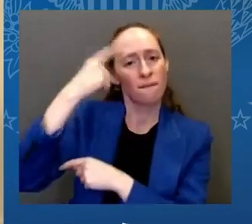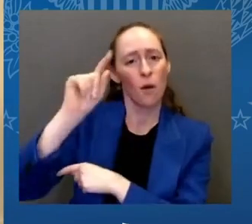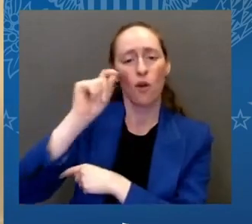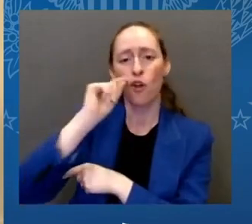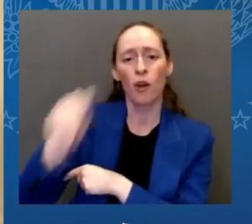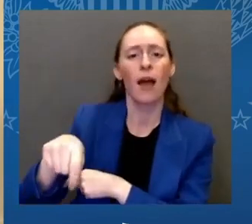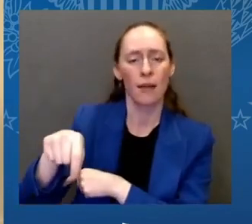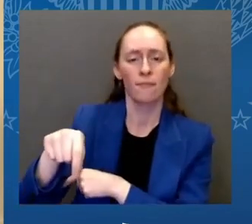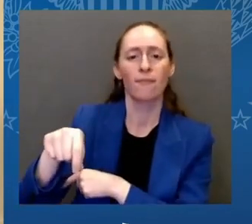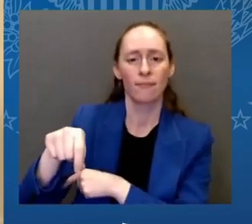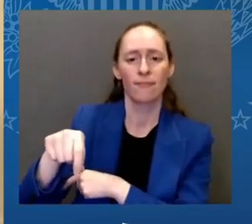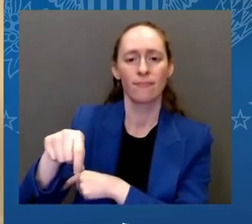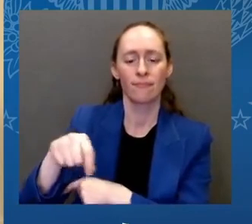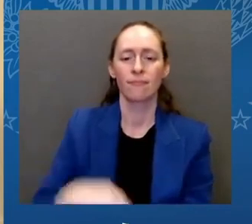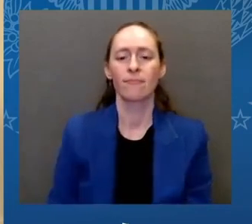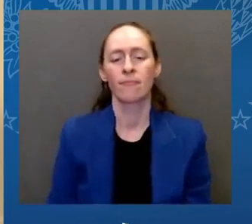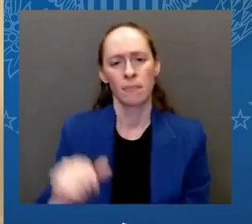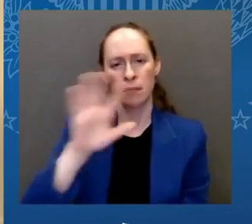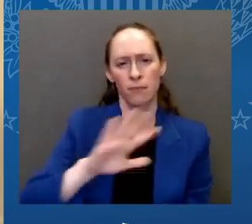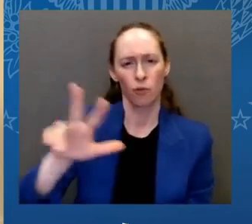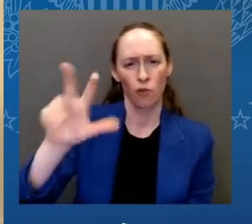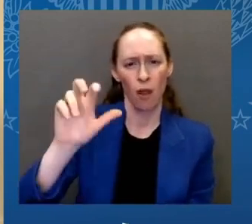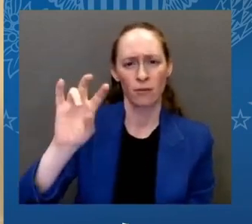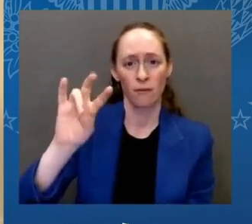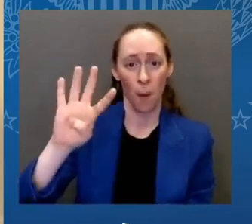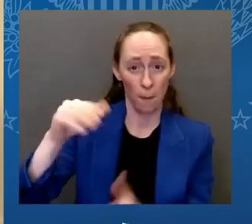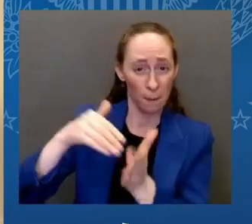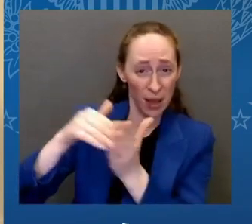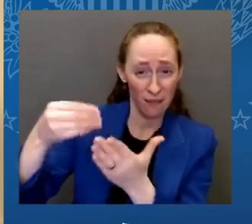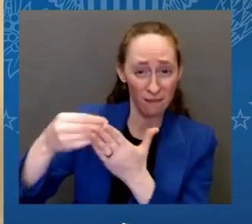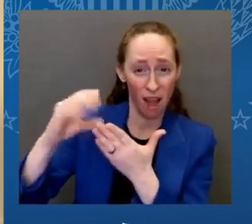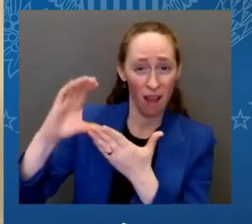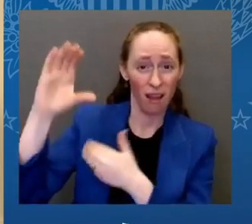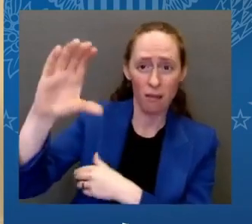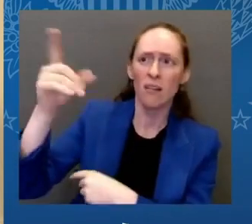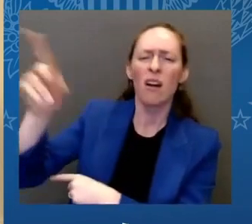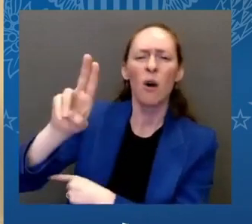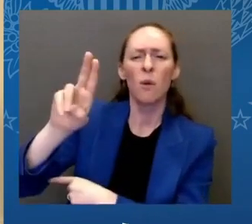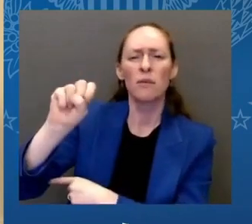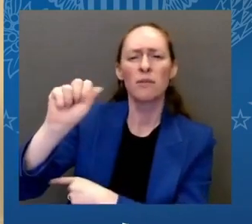організація міжнародного розвитку США додає